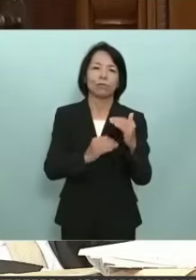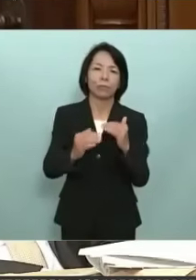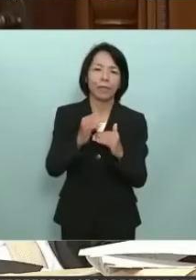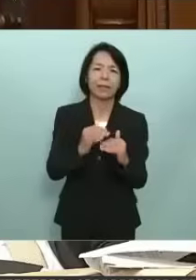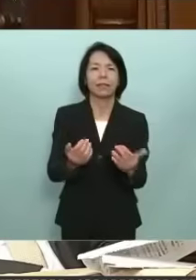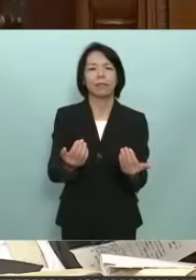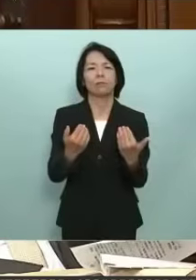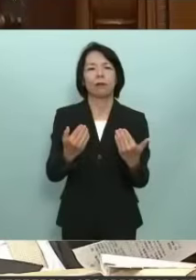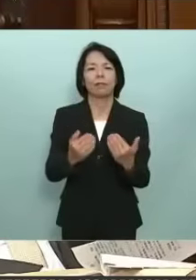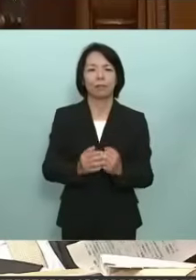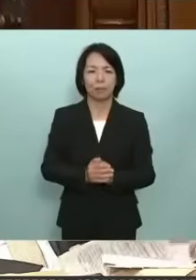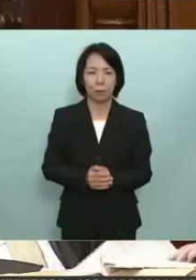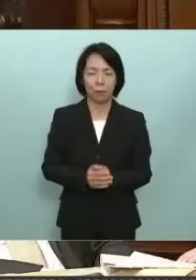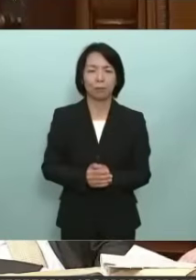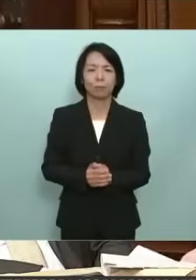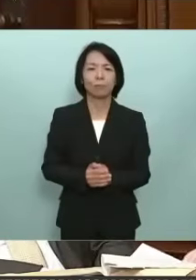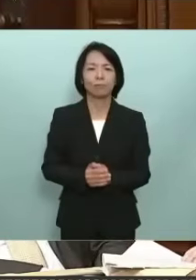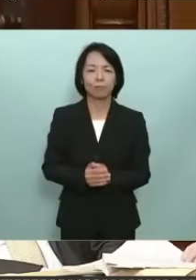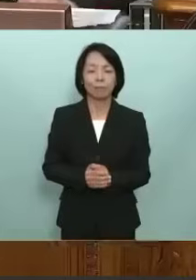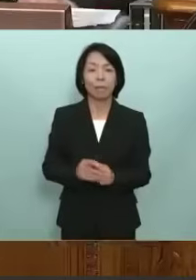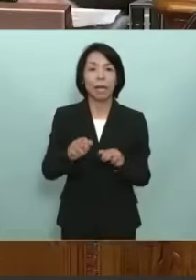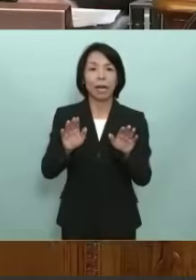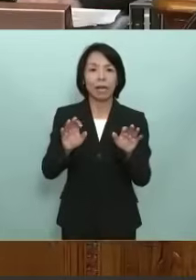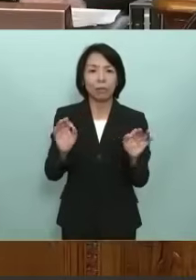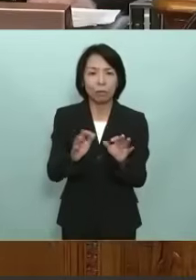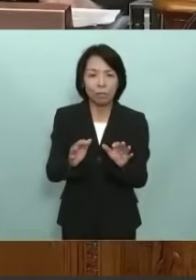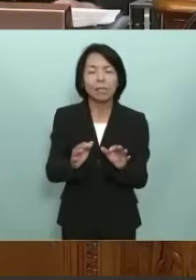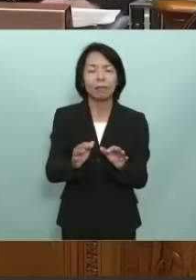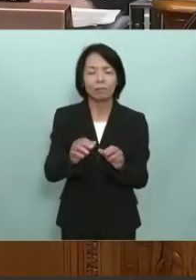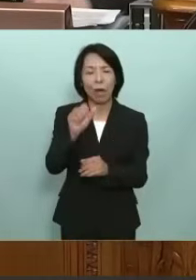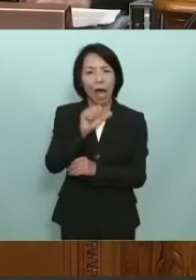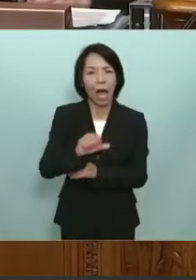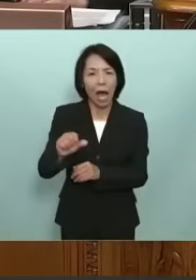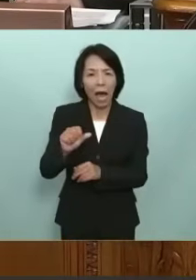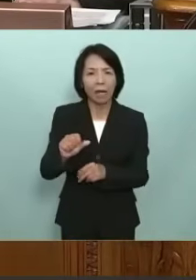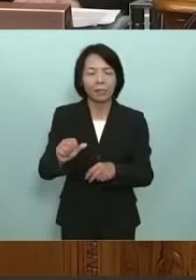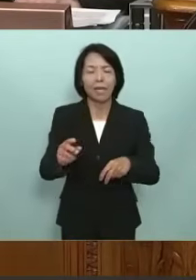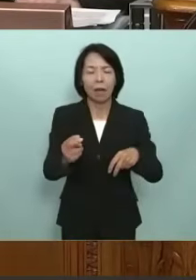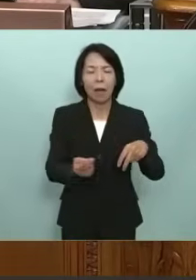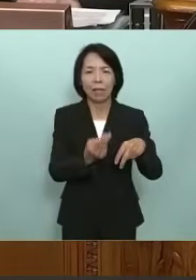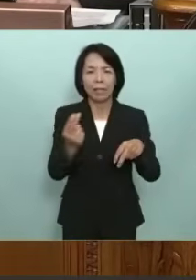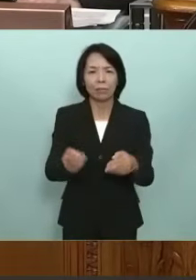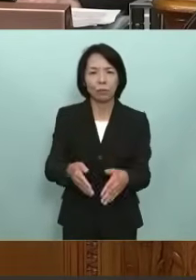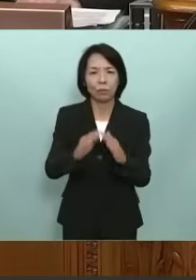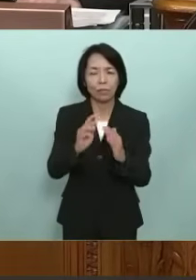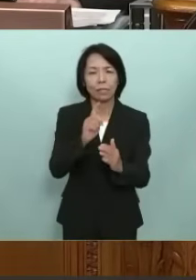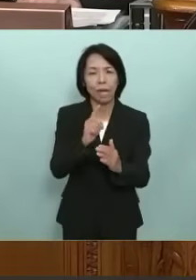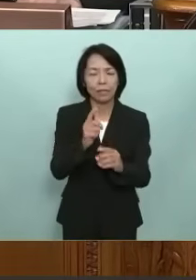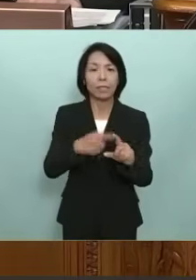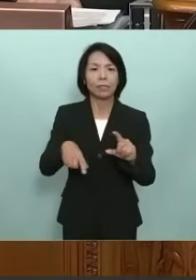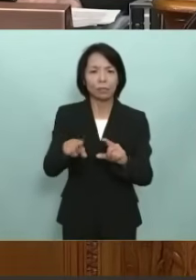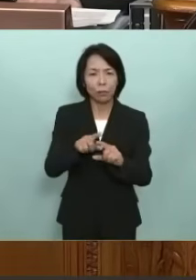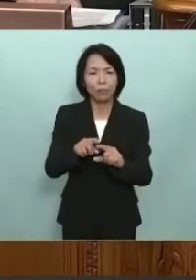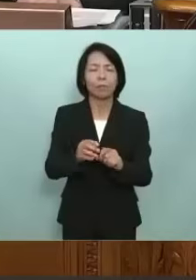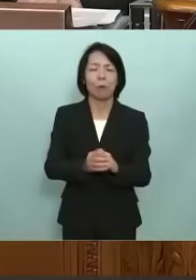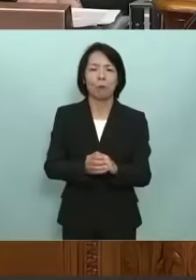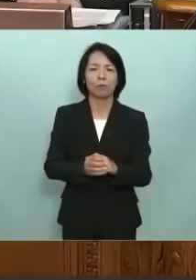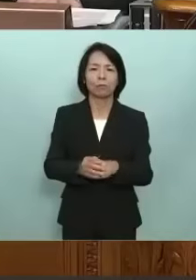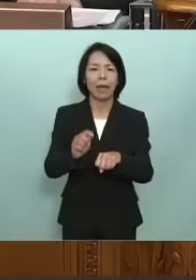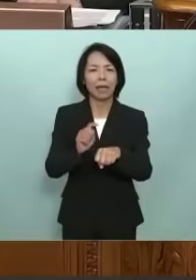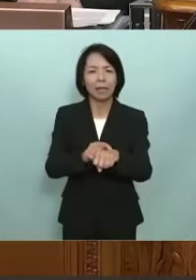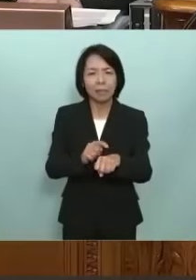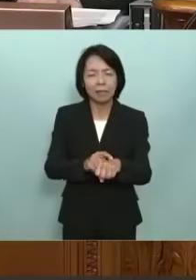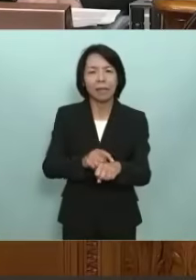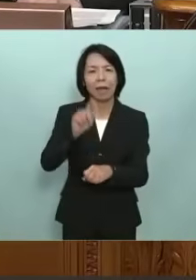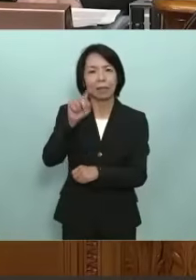ますまた唐突官のあるアジア版党創設の前に限られた時間や万波